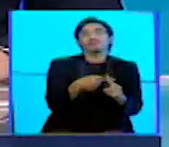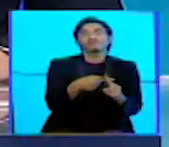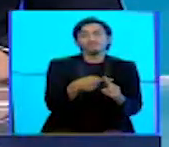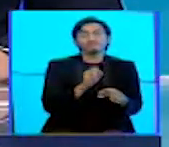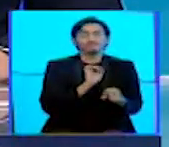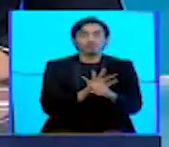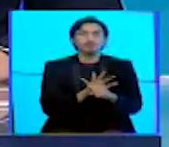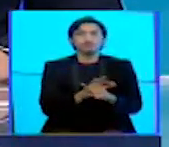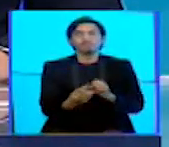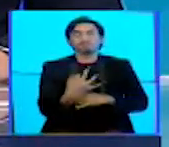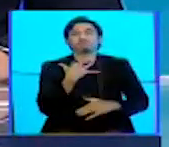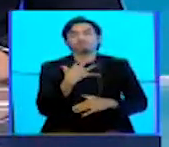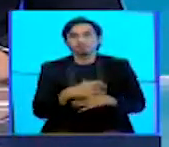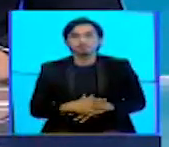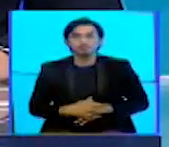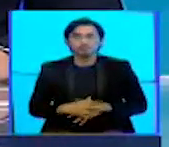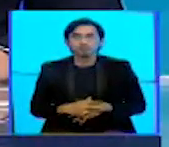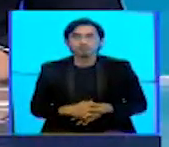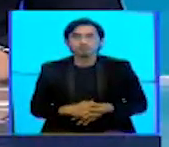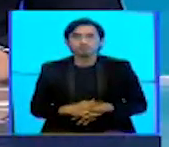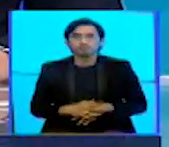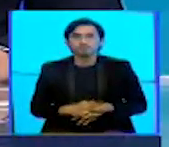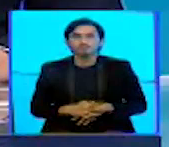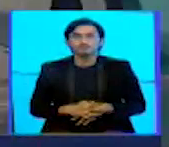53 orang dinyatakan positif COVID-19.